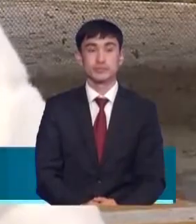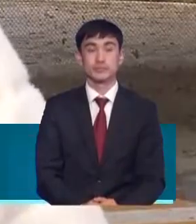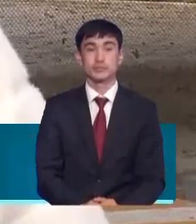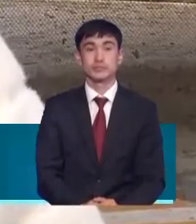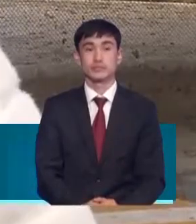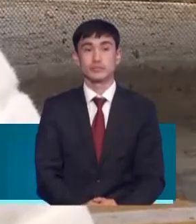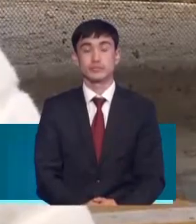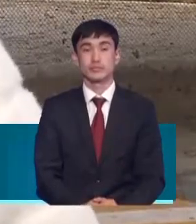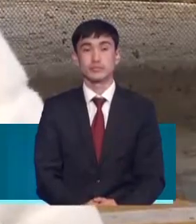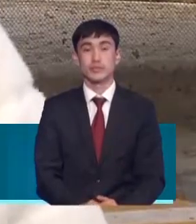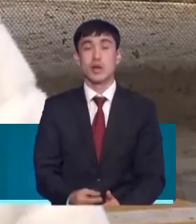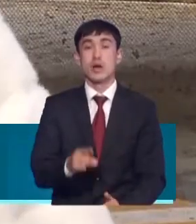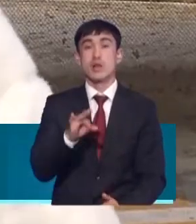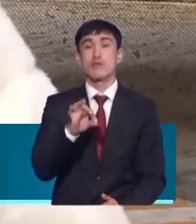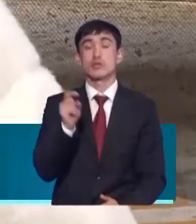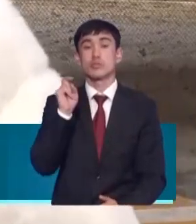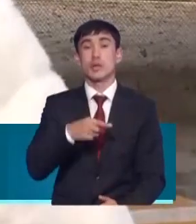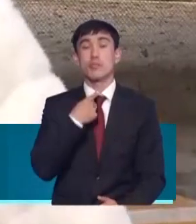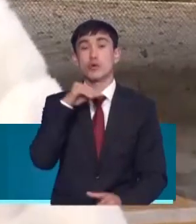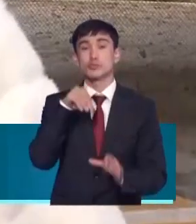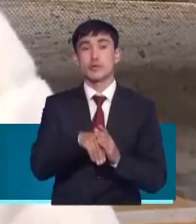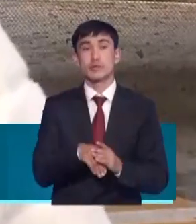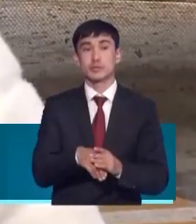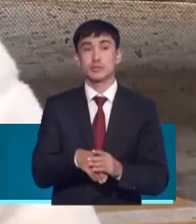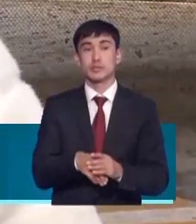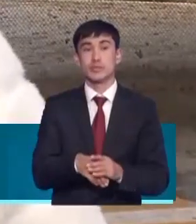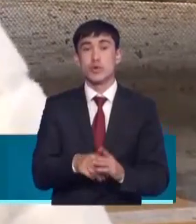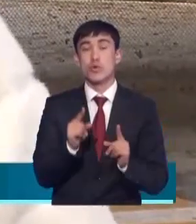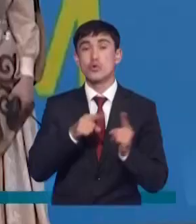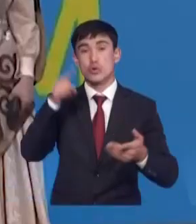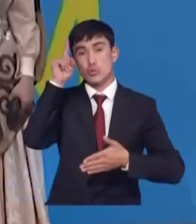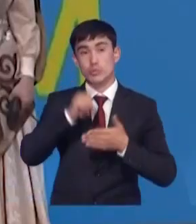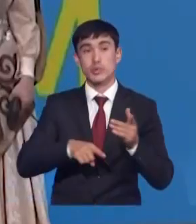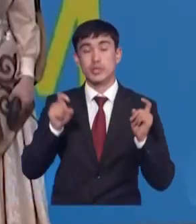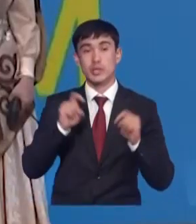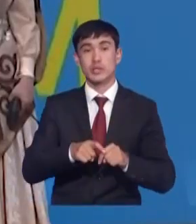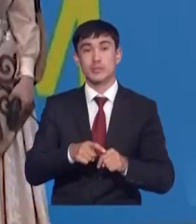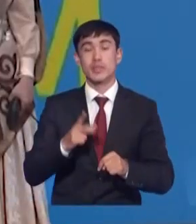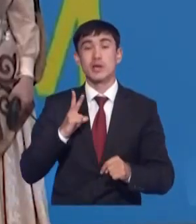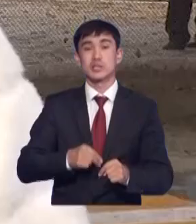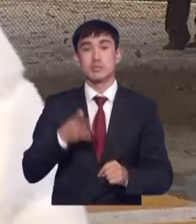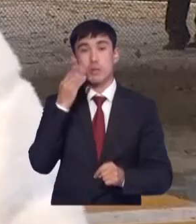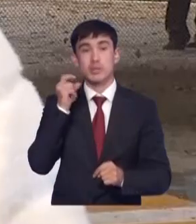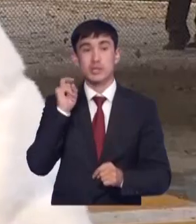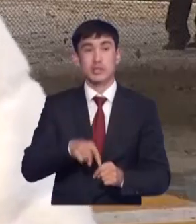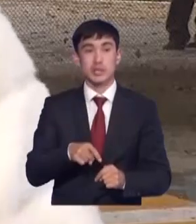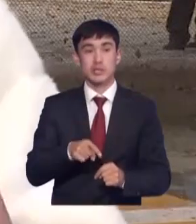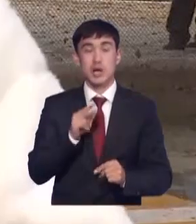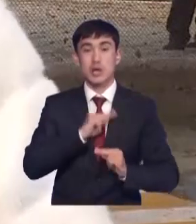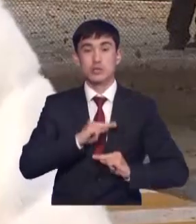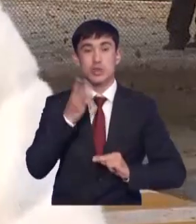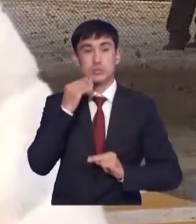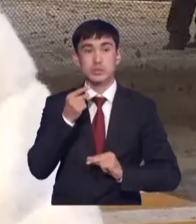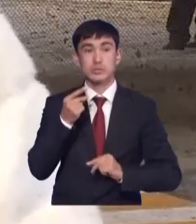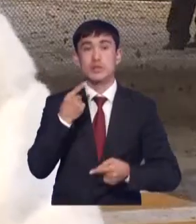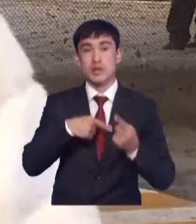референдумға келіп дауыс беріп отырмыз. Үлкен үмітпен келдік мында. Қызым Алматыдан келді. Алматыда жұмыс істеп жатса,